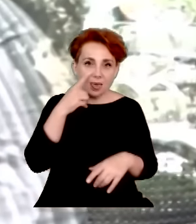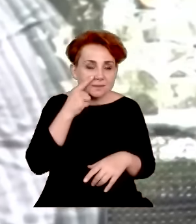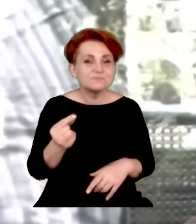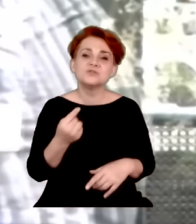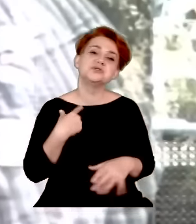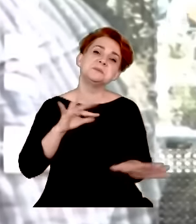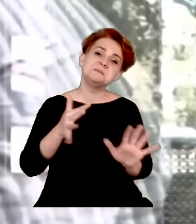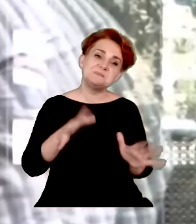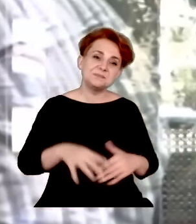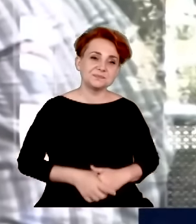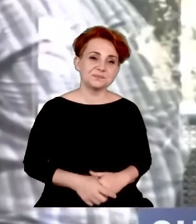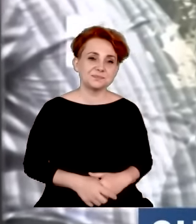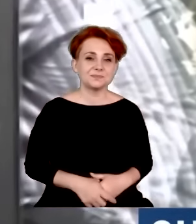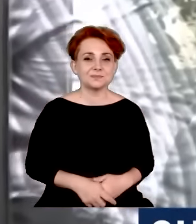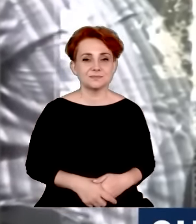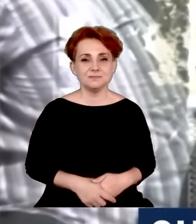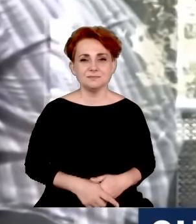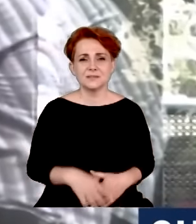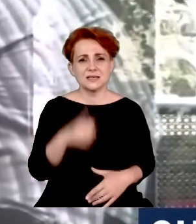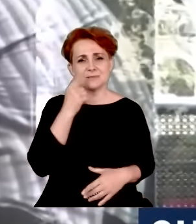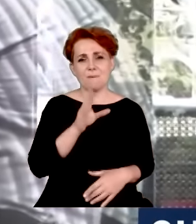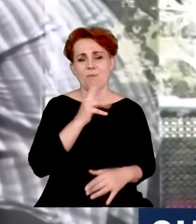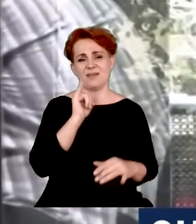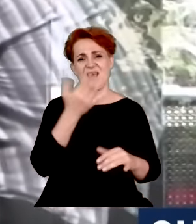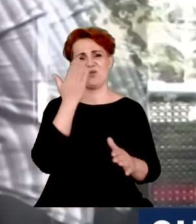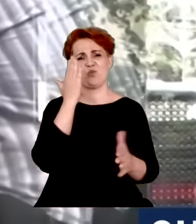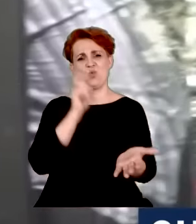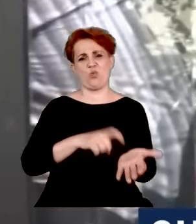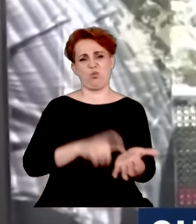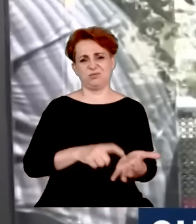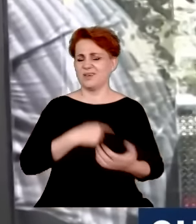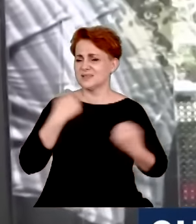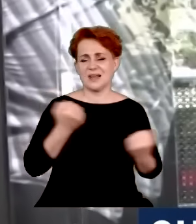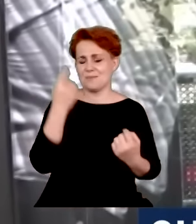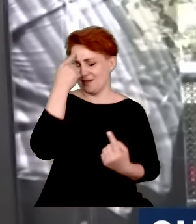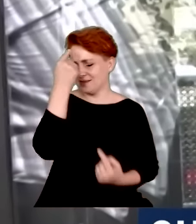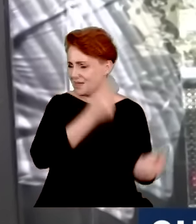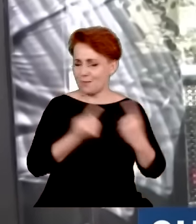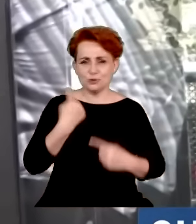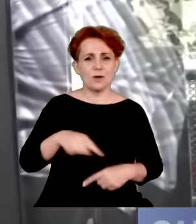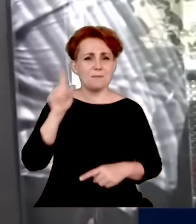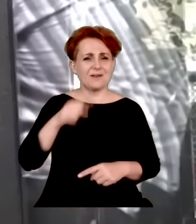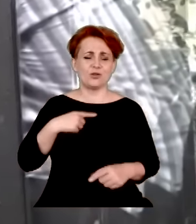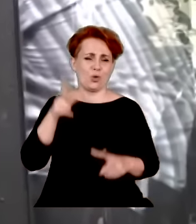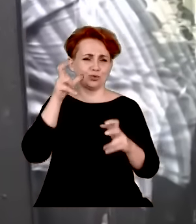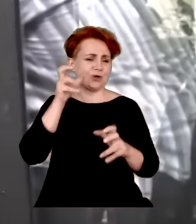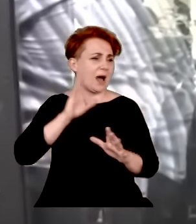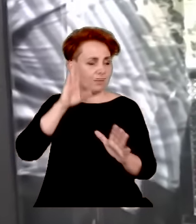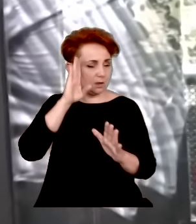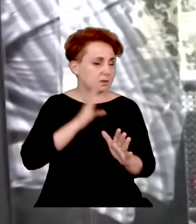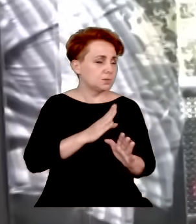niekoniecznie. Smakuje po prostu jak kurczak. Staram się nie myśleć, że jem tak naprawdę żabie udka. Skupiam się tylko na